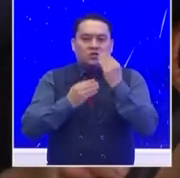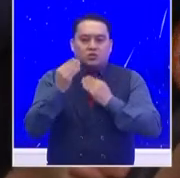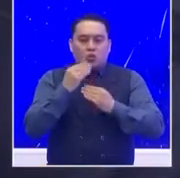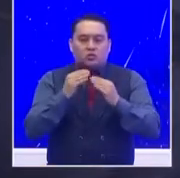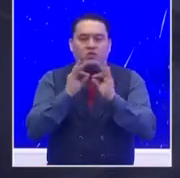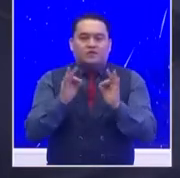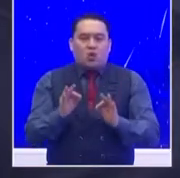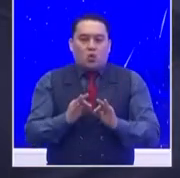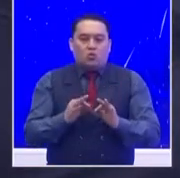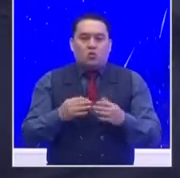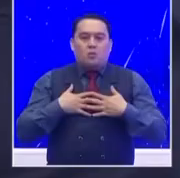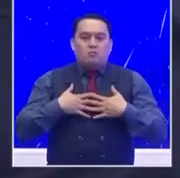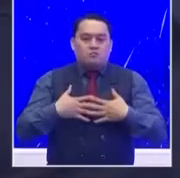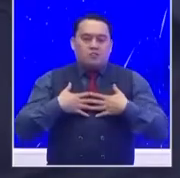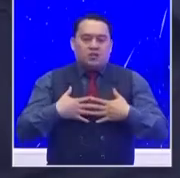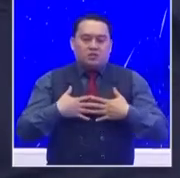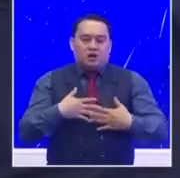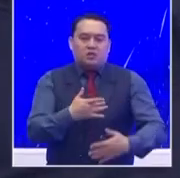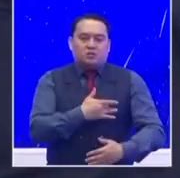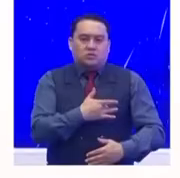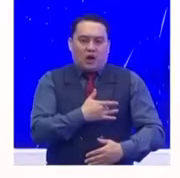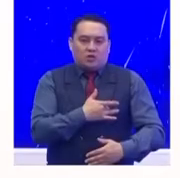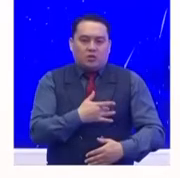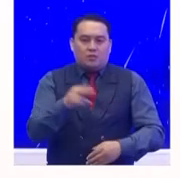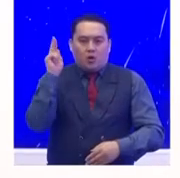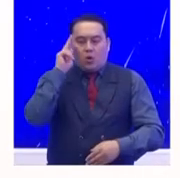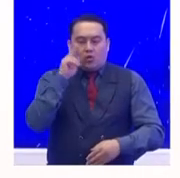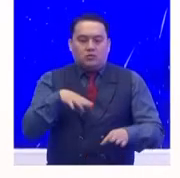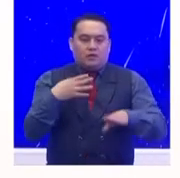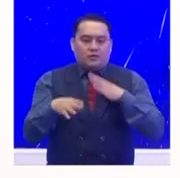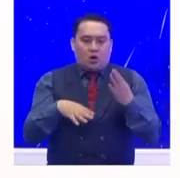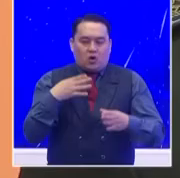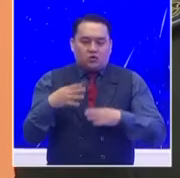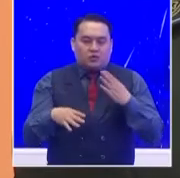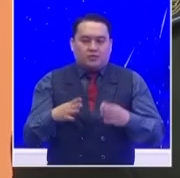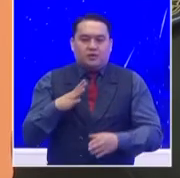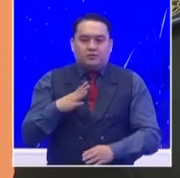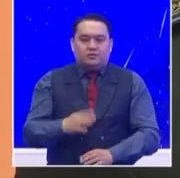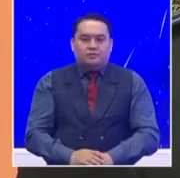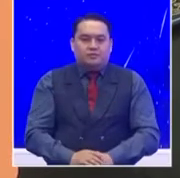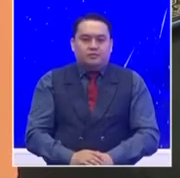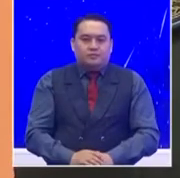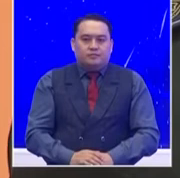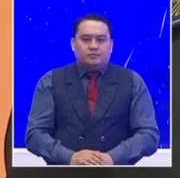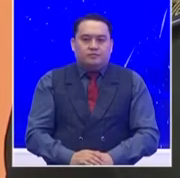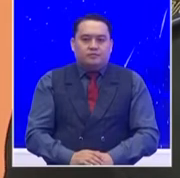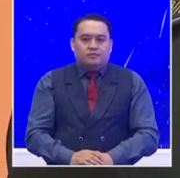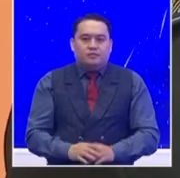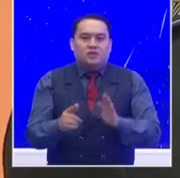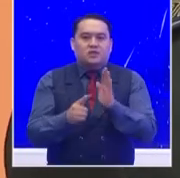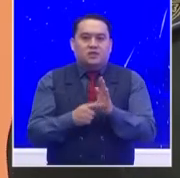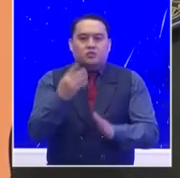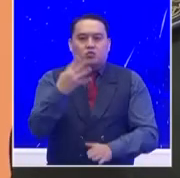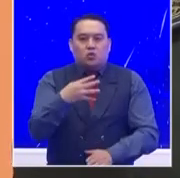или непрямой массаж сердца опробовать полученные навыки ребята смогли на манекене 745 начинается с